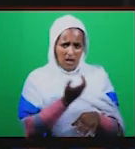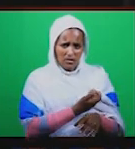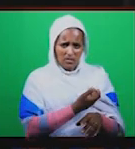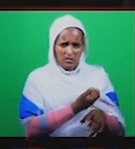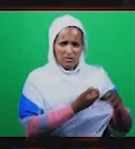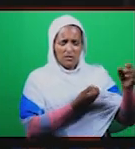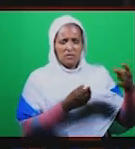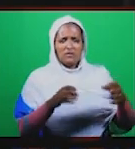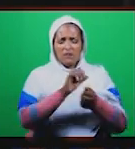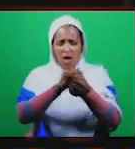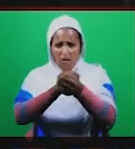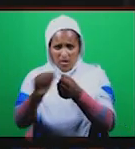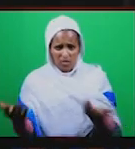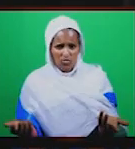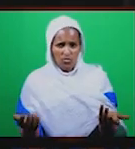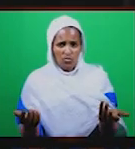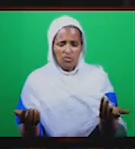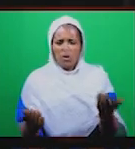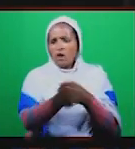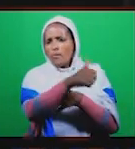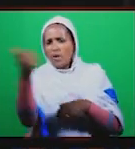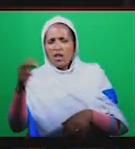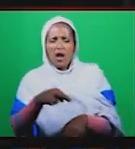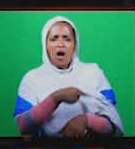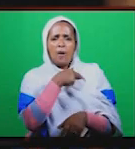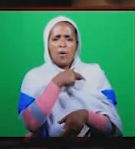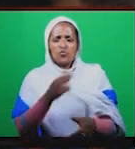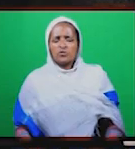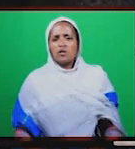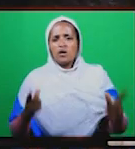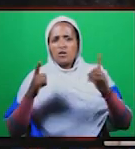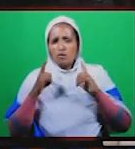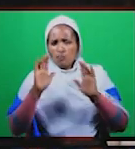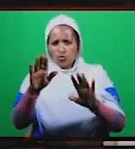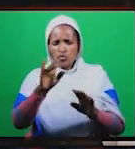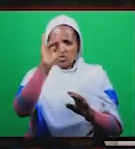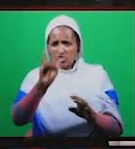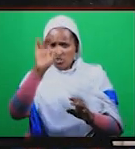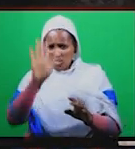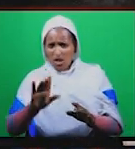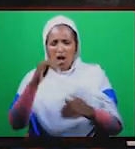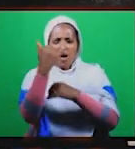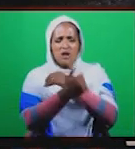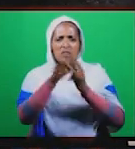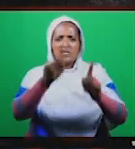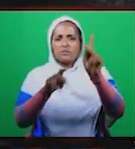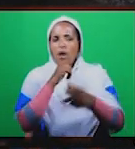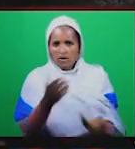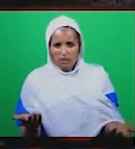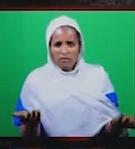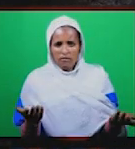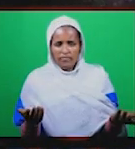በጣም ትኩረት መስጠት ያለበት የቤተ ክርስቲያናችንን ያፈረሰው